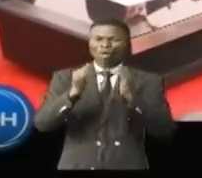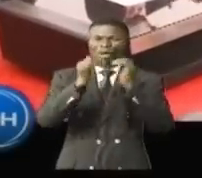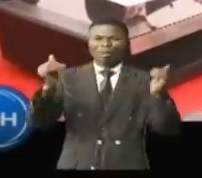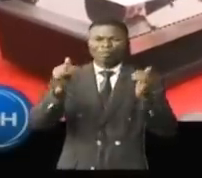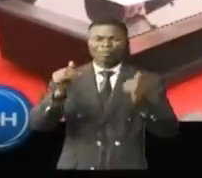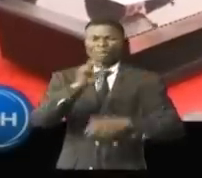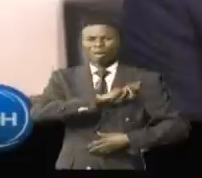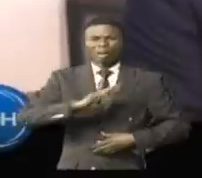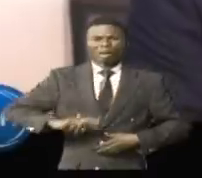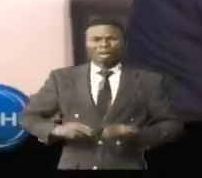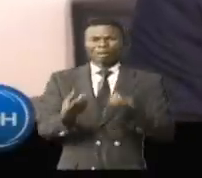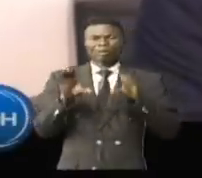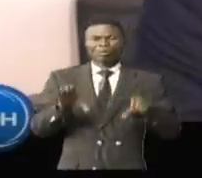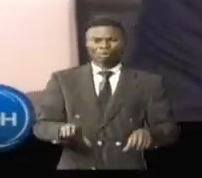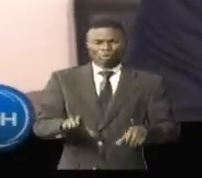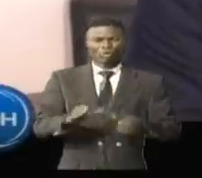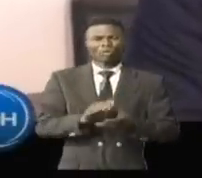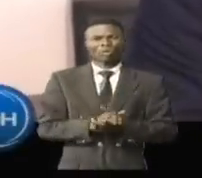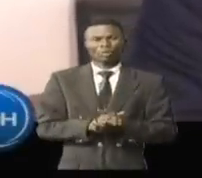République démocratique du Congo.